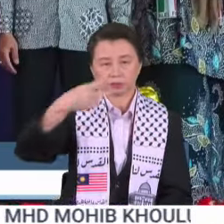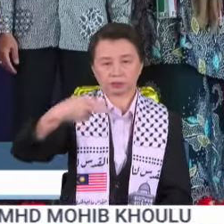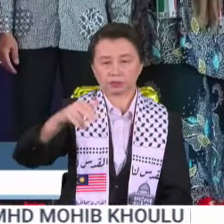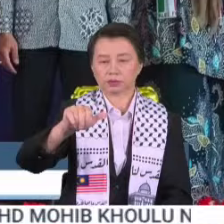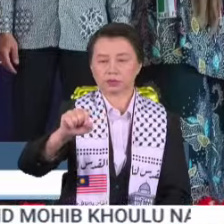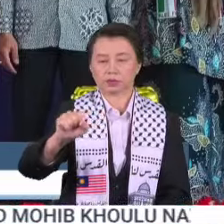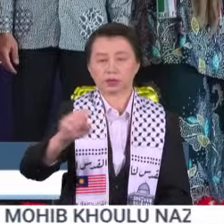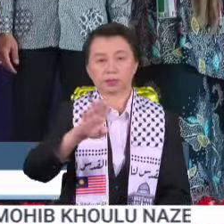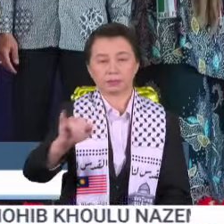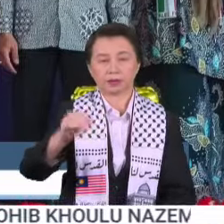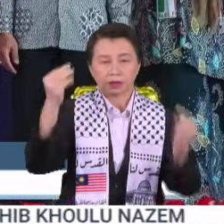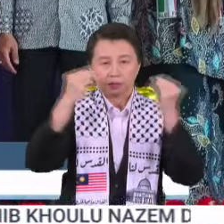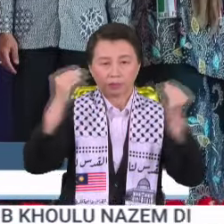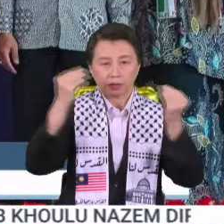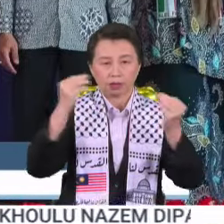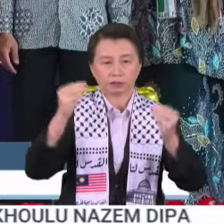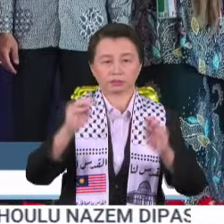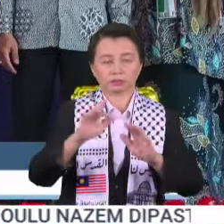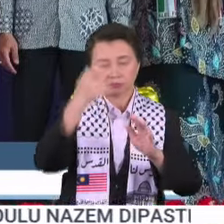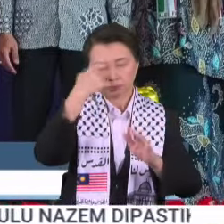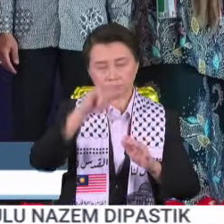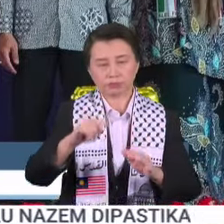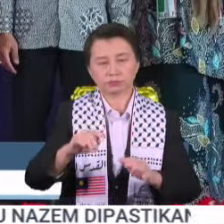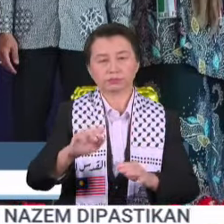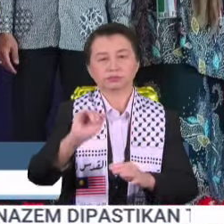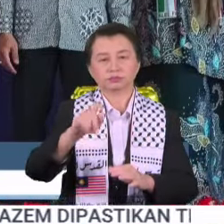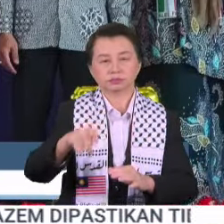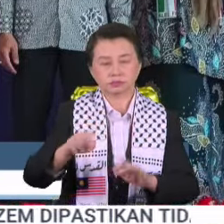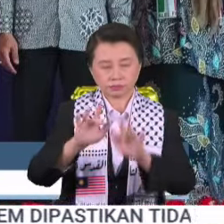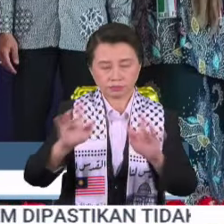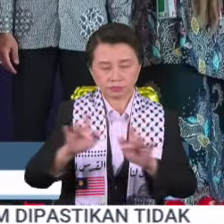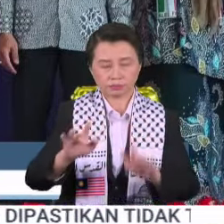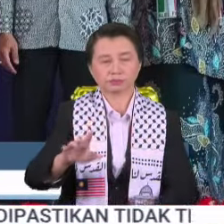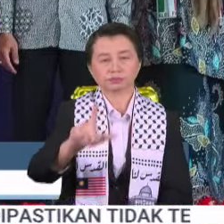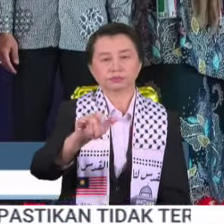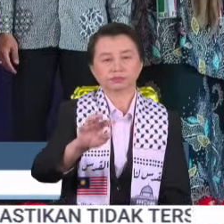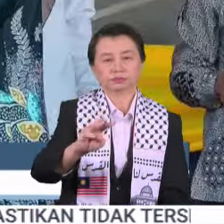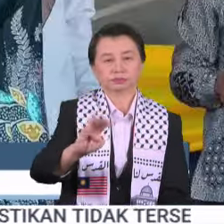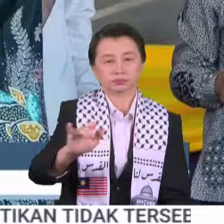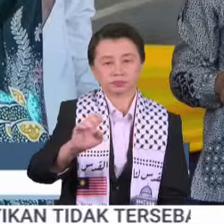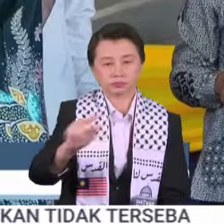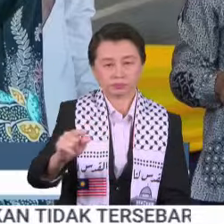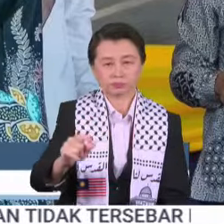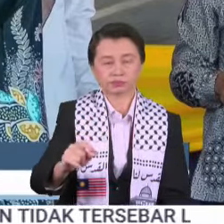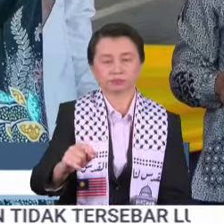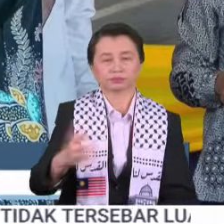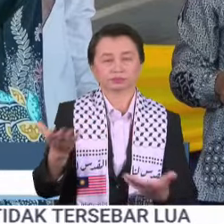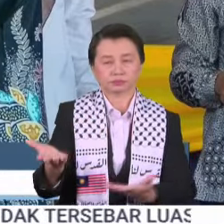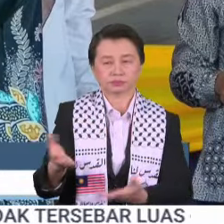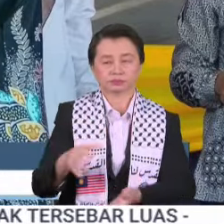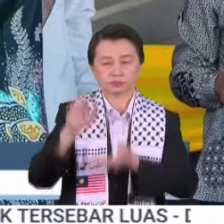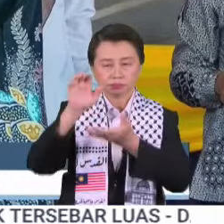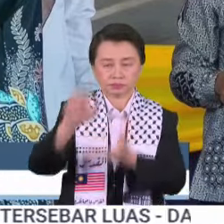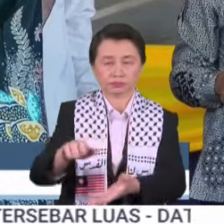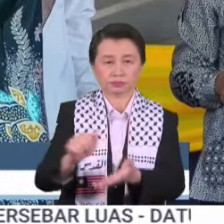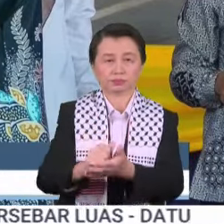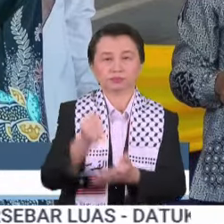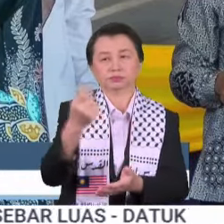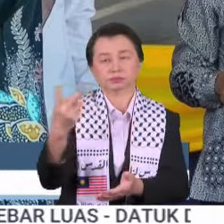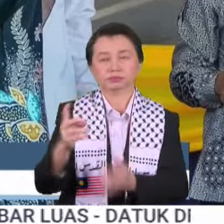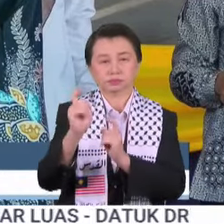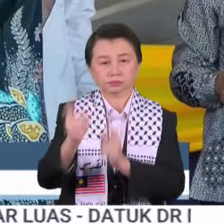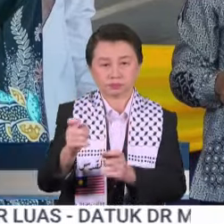Hasbi Habibullah pada Majlis Apresiasi KAFA bahagian Limang di Limang. Pada majlis itu telah disampaikan beberapa